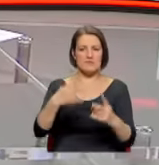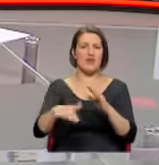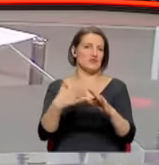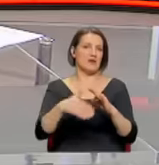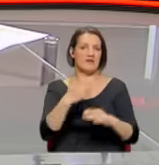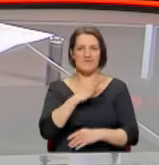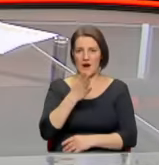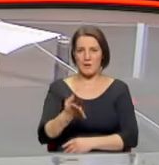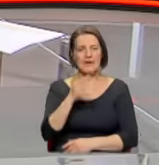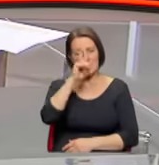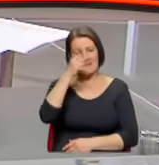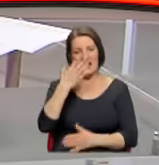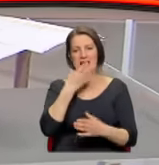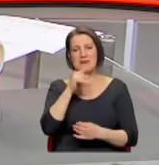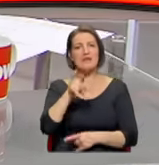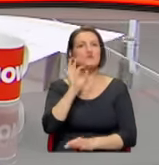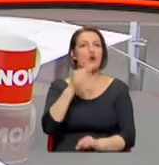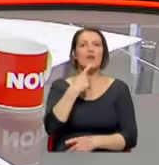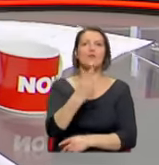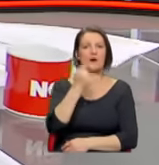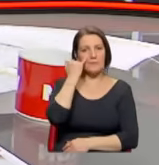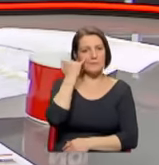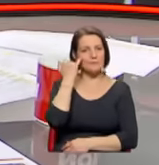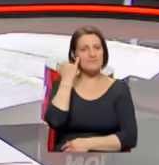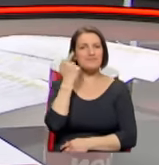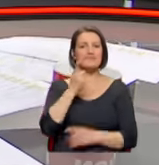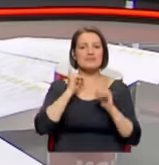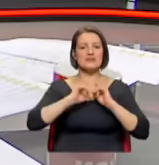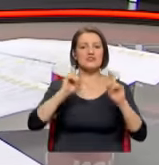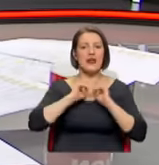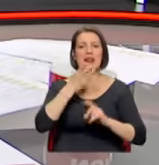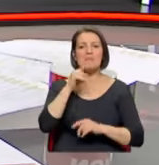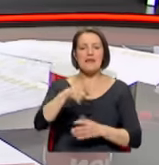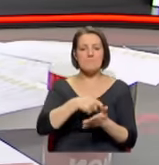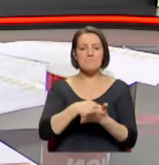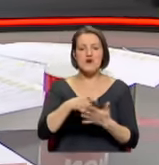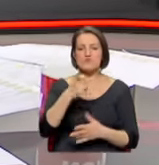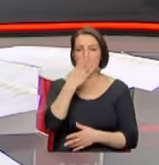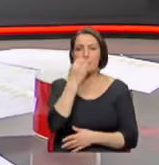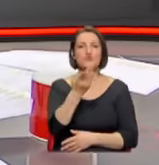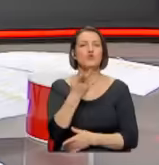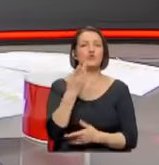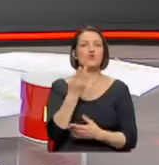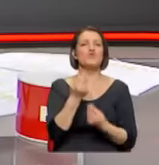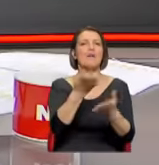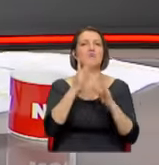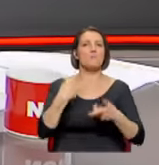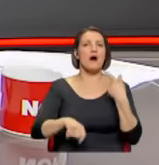var. Yalnız emeklilerimiz şöyle diyor. İcralık emeklilere maaş promosunu vermiyor